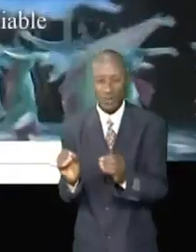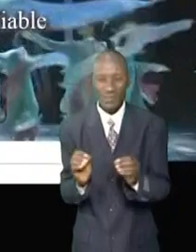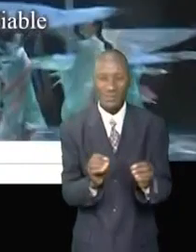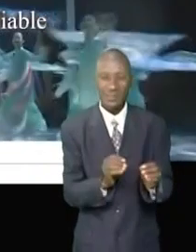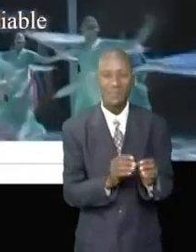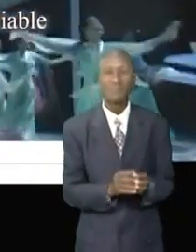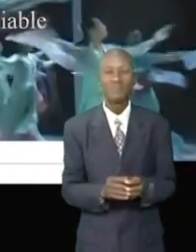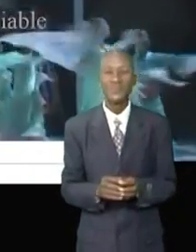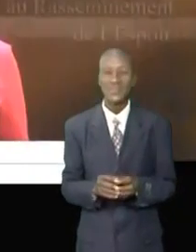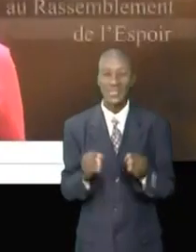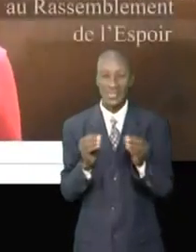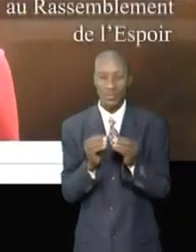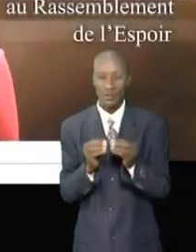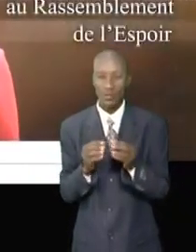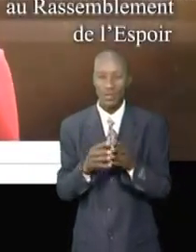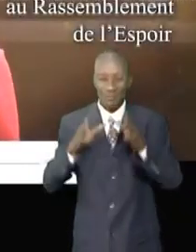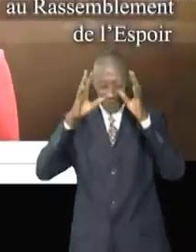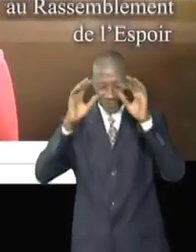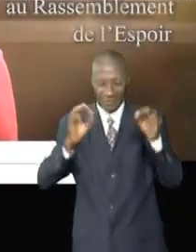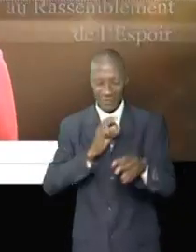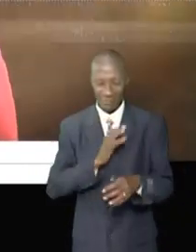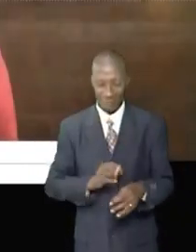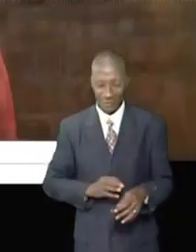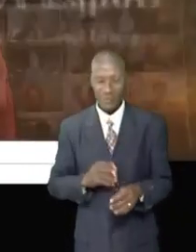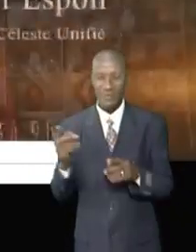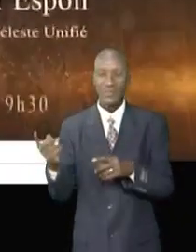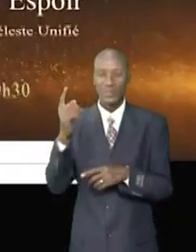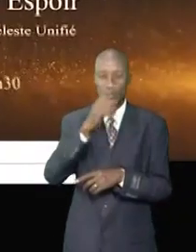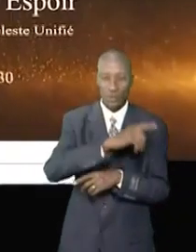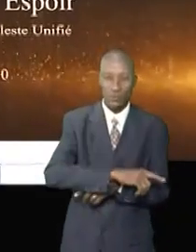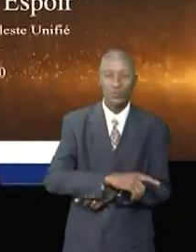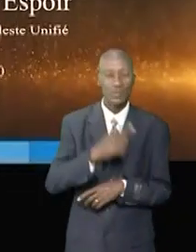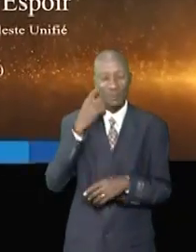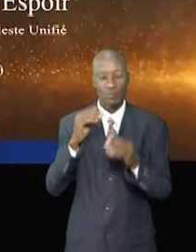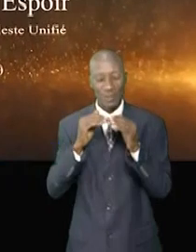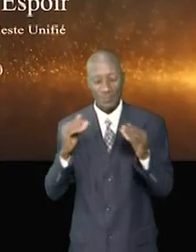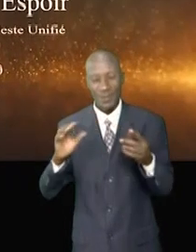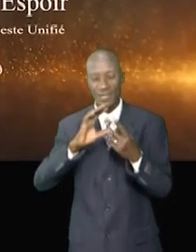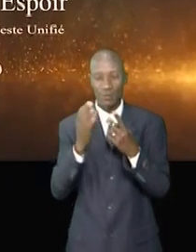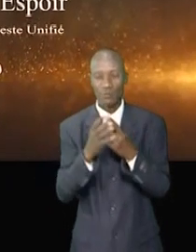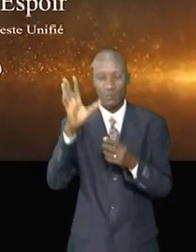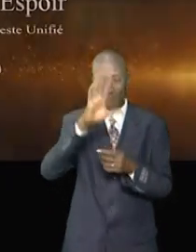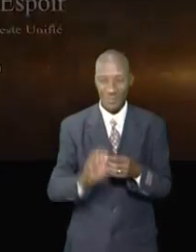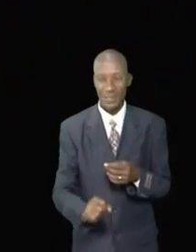de l'État Félix-Antoine Tshisekedi Tshilombo une journée de dédicace à la paix et à la culture africaine.